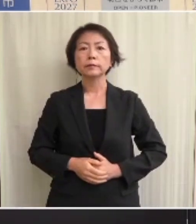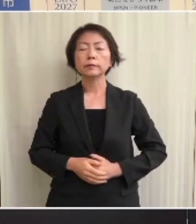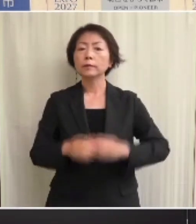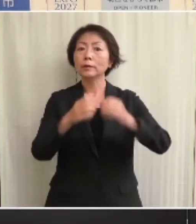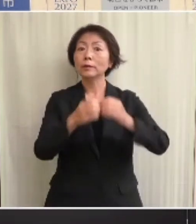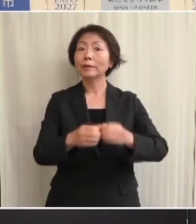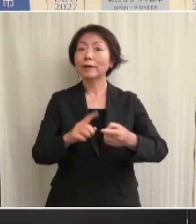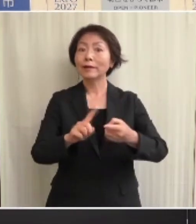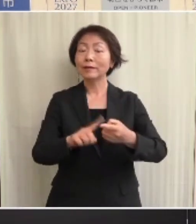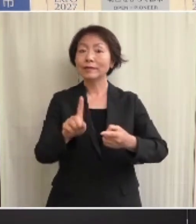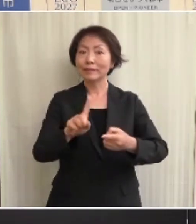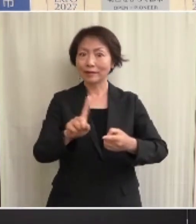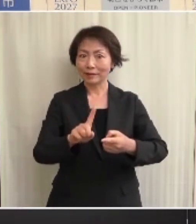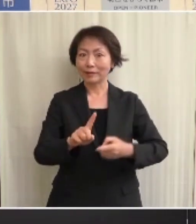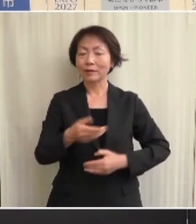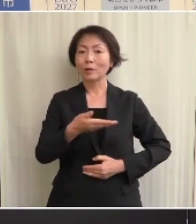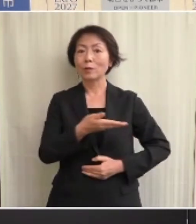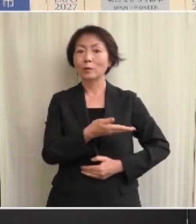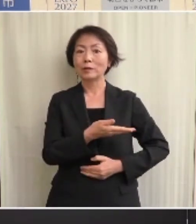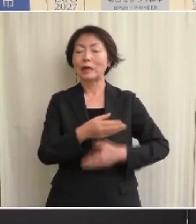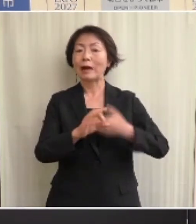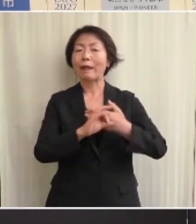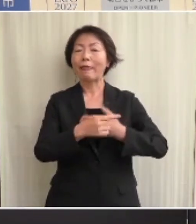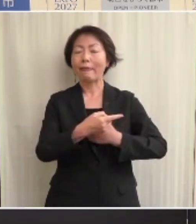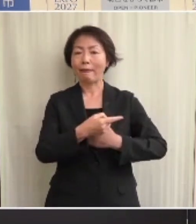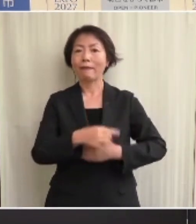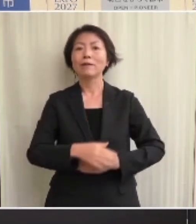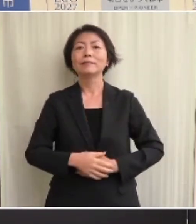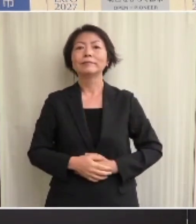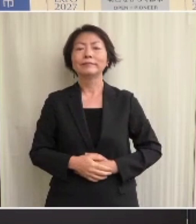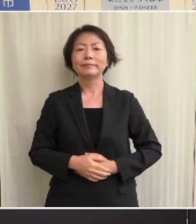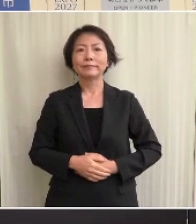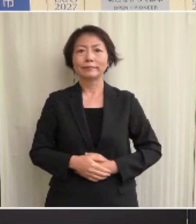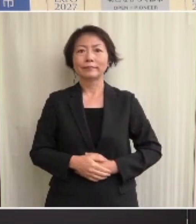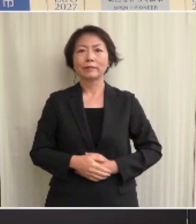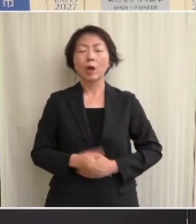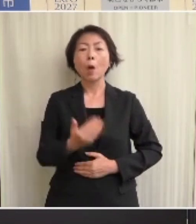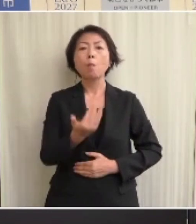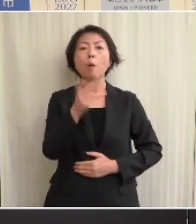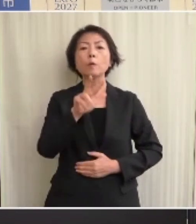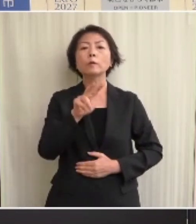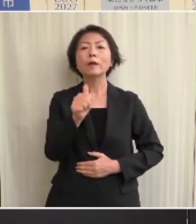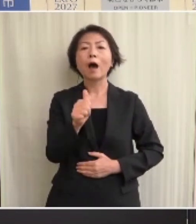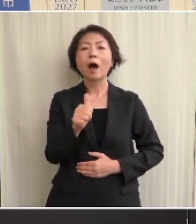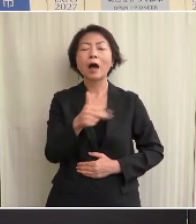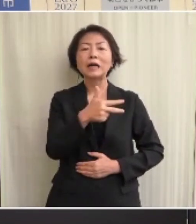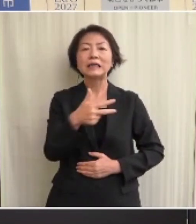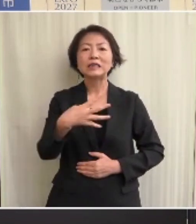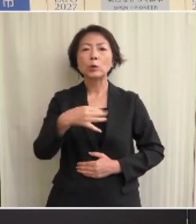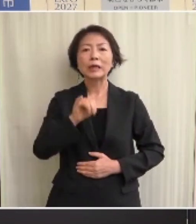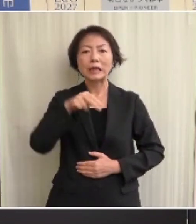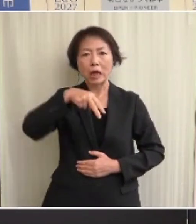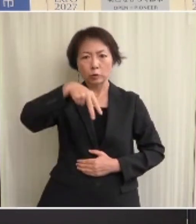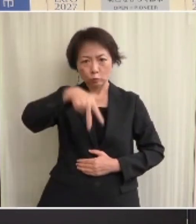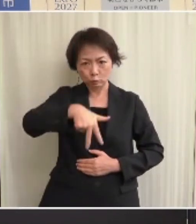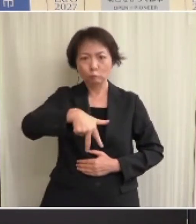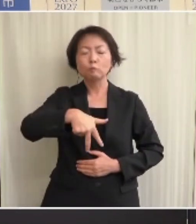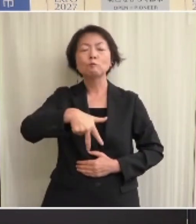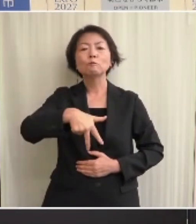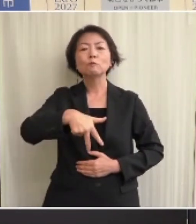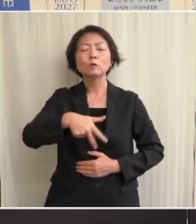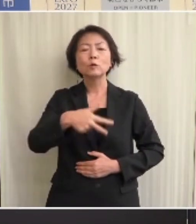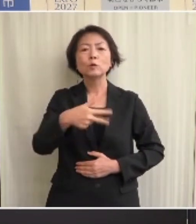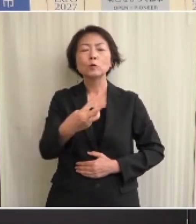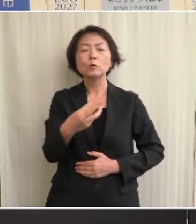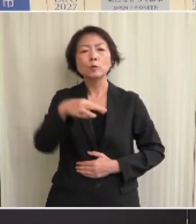まあ、具体的にはですね、こちら、一例なんですけれども、ポルタとかジョイナス、それから